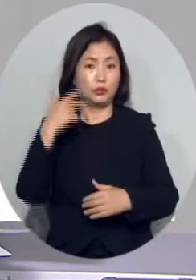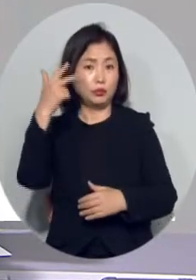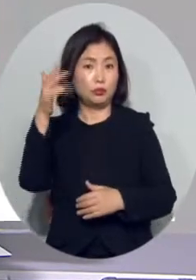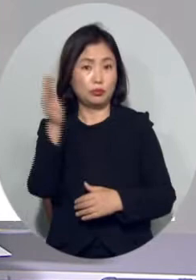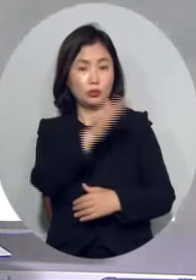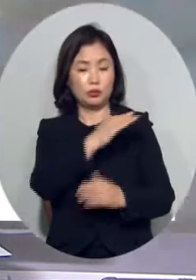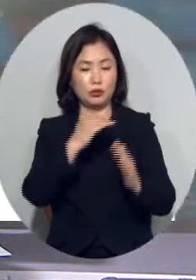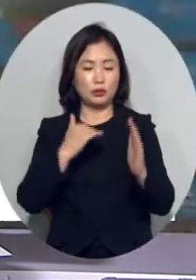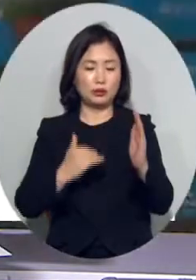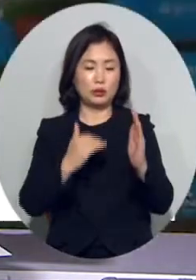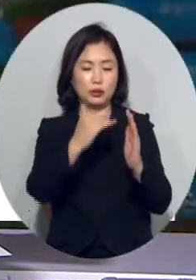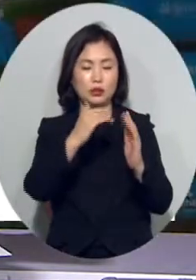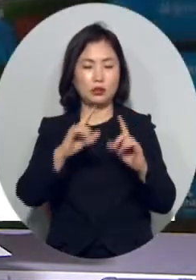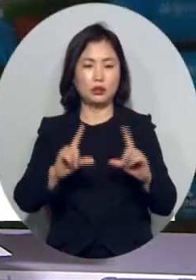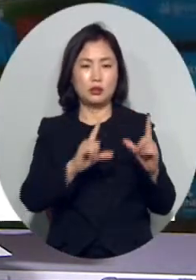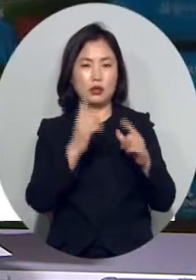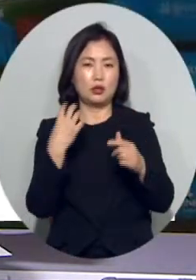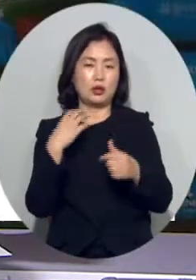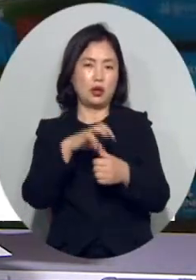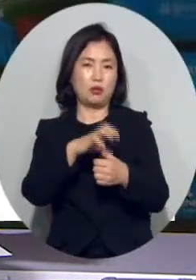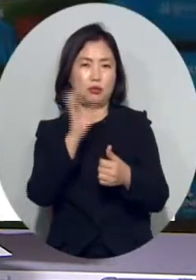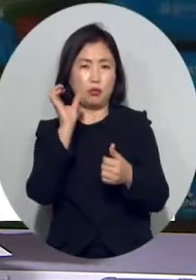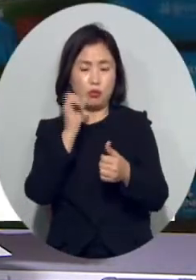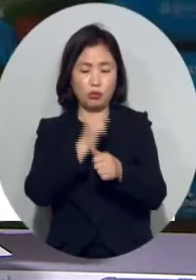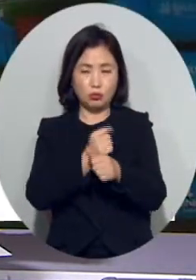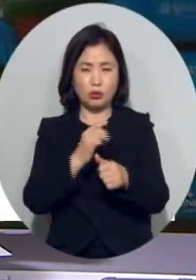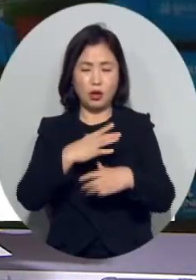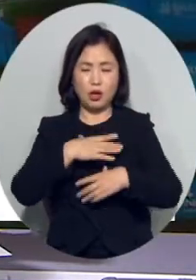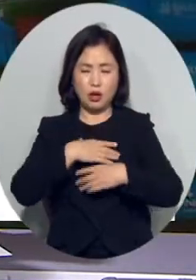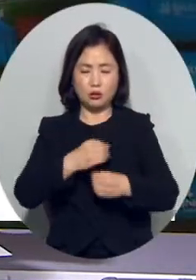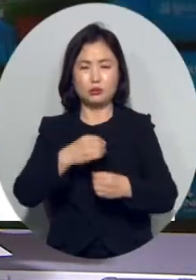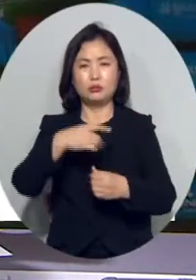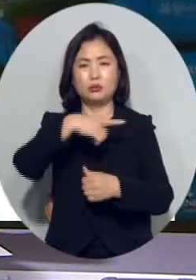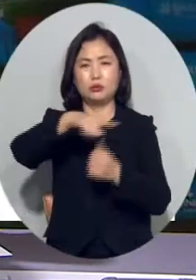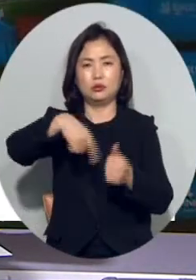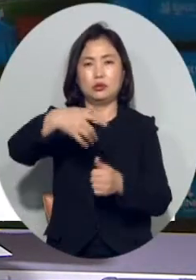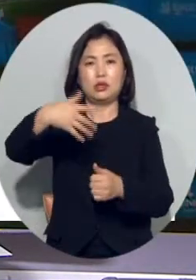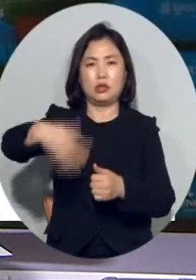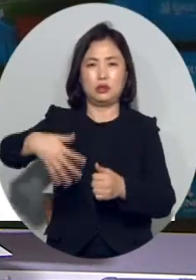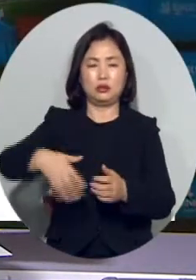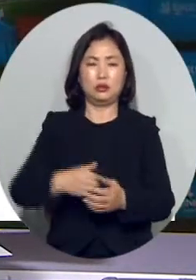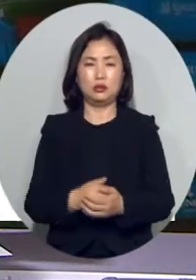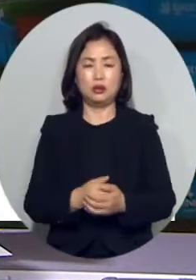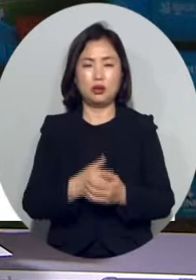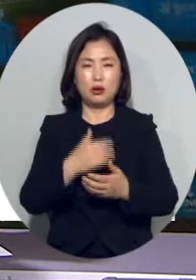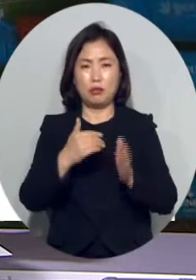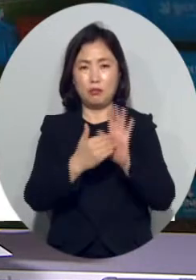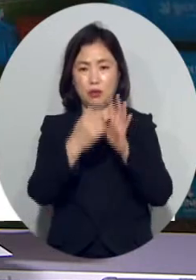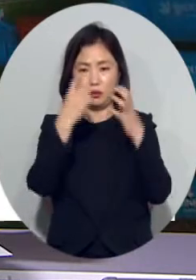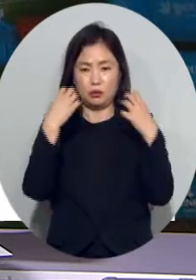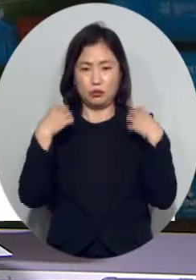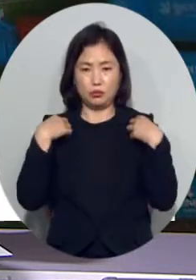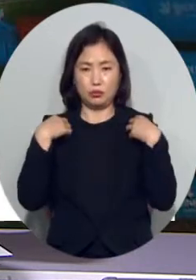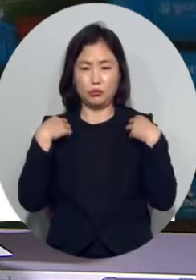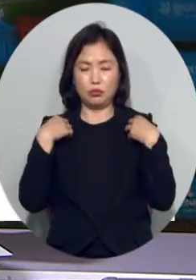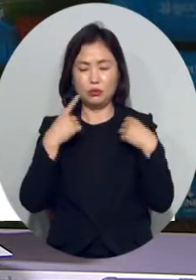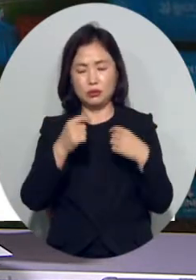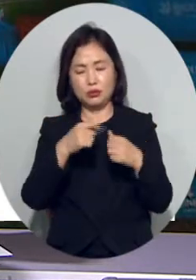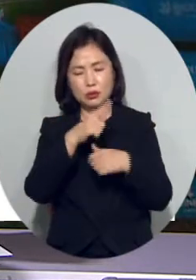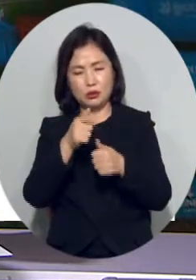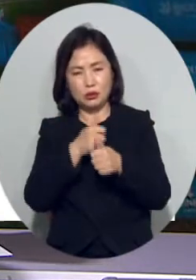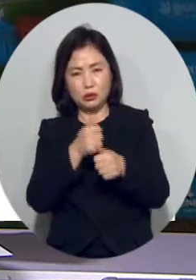주부터 단계적 일상 회복이 예고된 만큼 마냥 안심할 수는 없는 상황인데요. 방역당국도 이런 점을